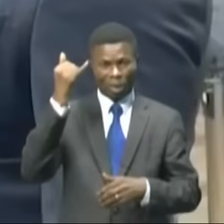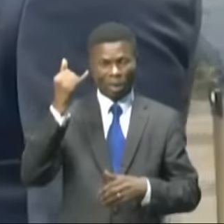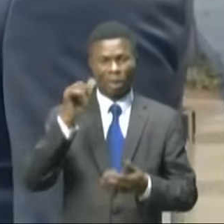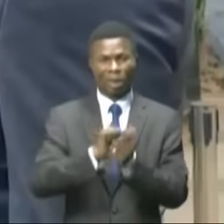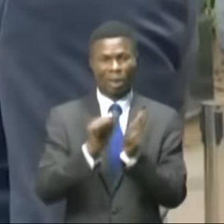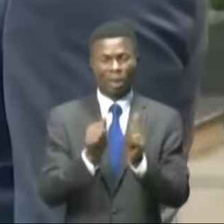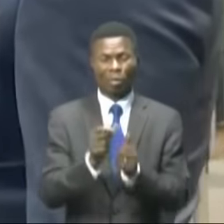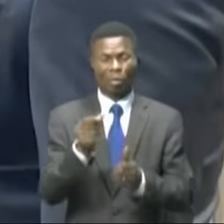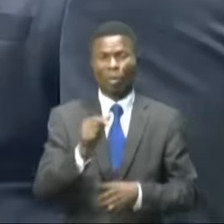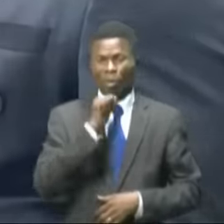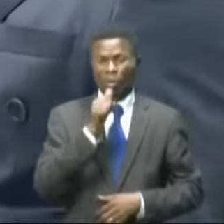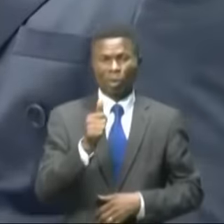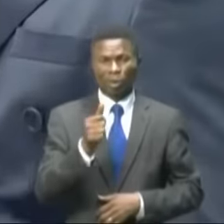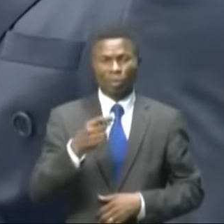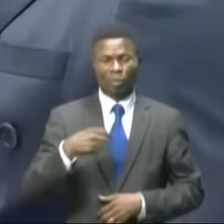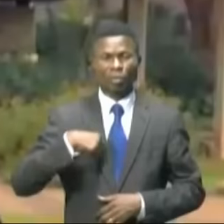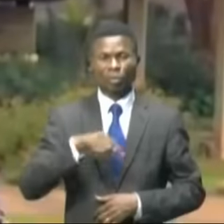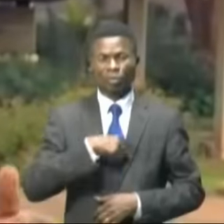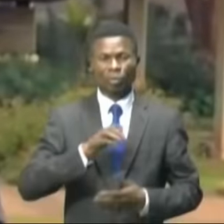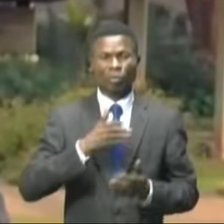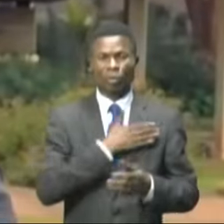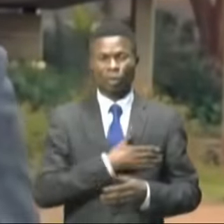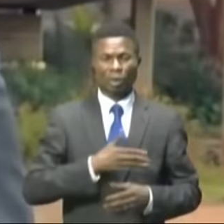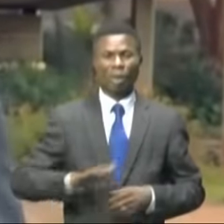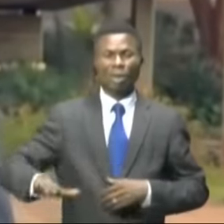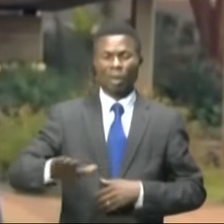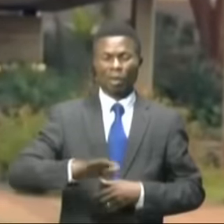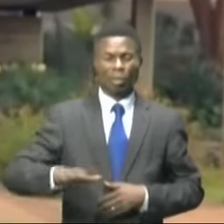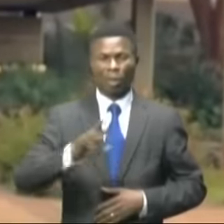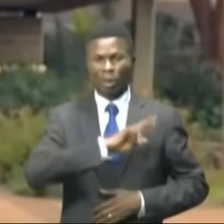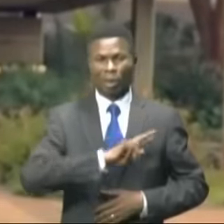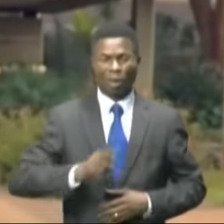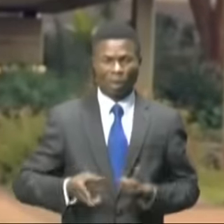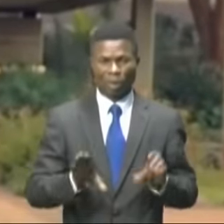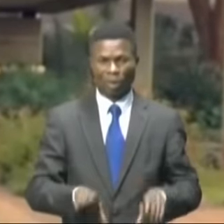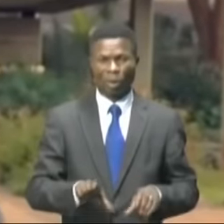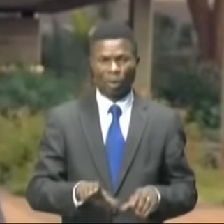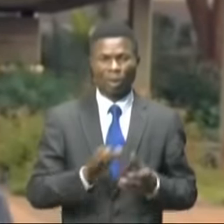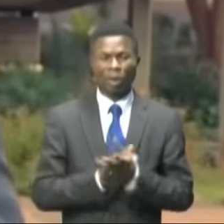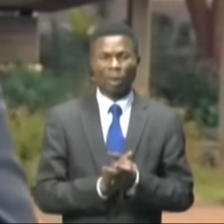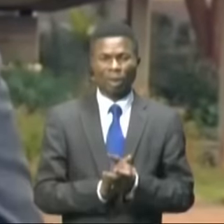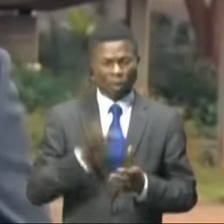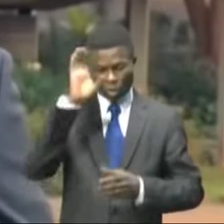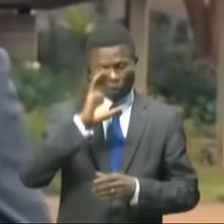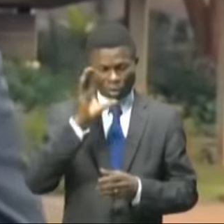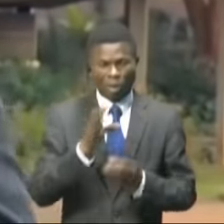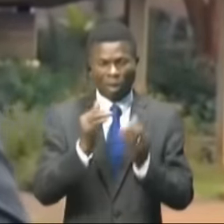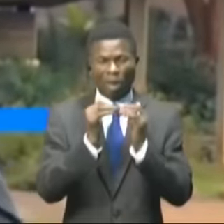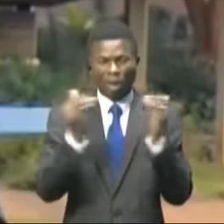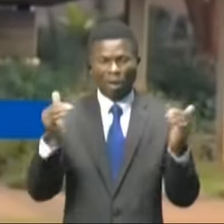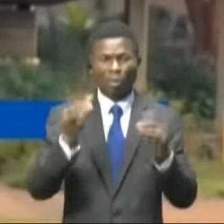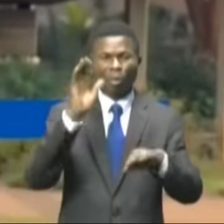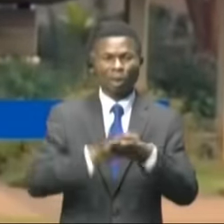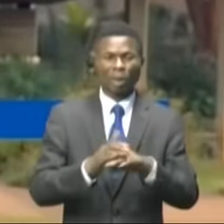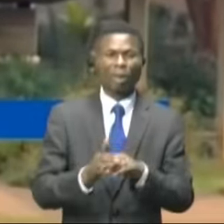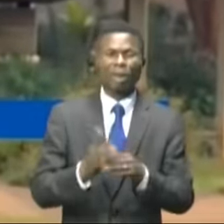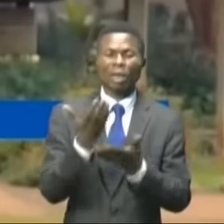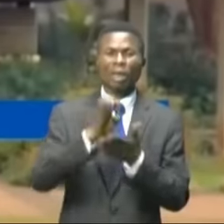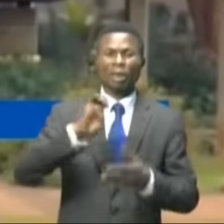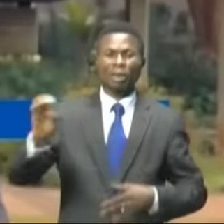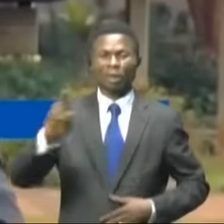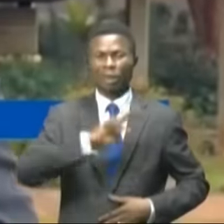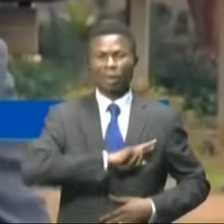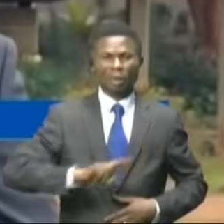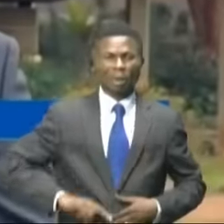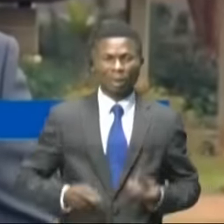Chapeau bas à notre cher président de la République qui est en train de se battre pour que la paix puisse retrouver la partie est. Et